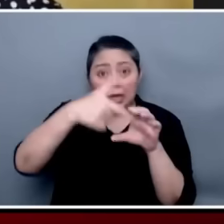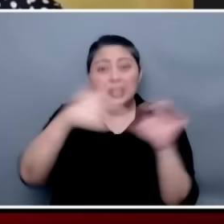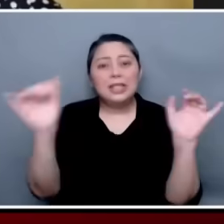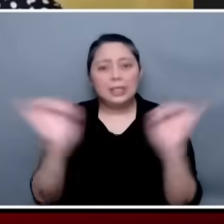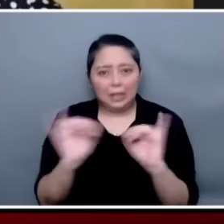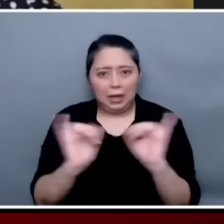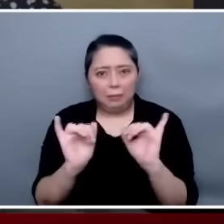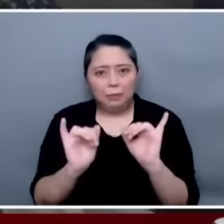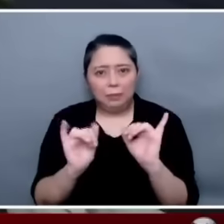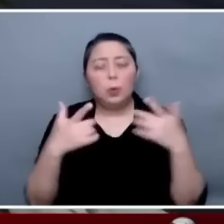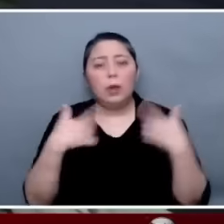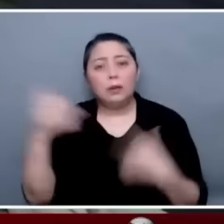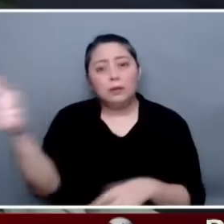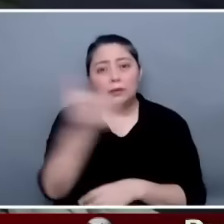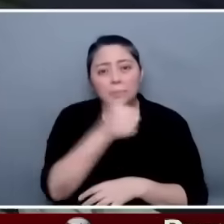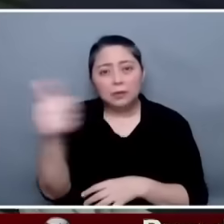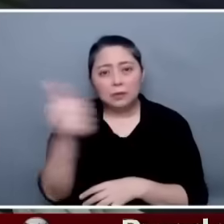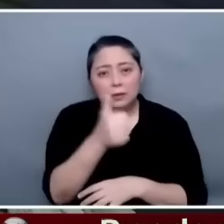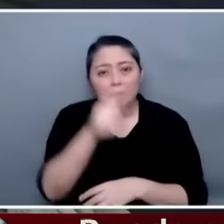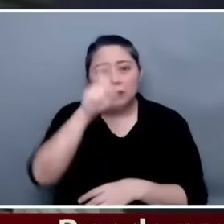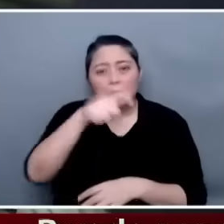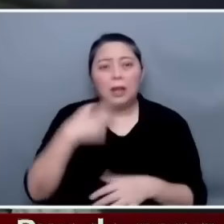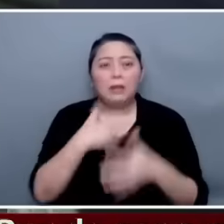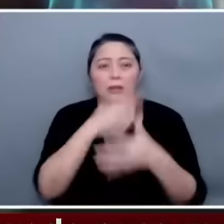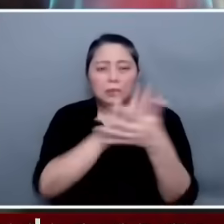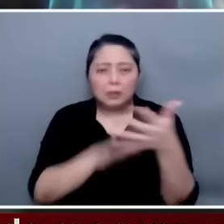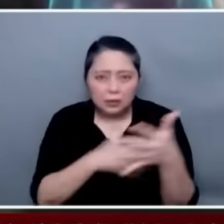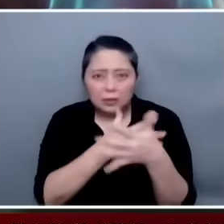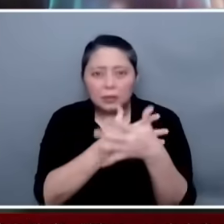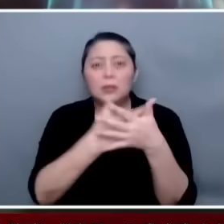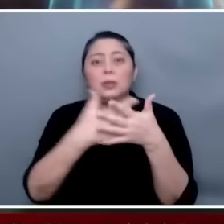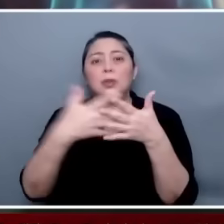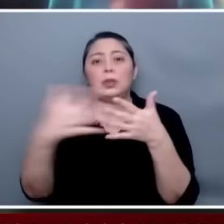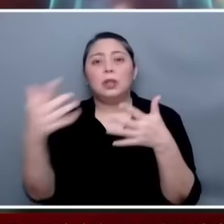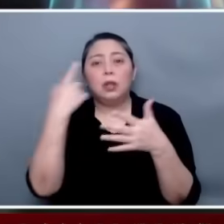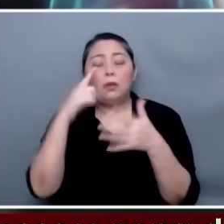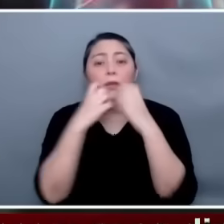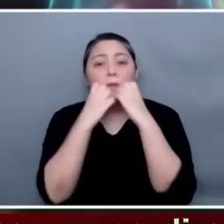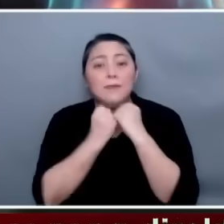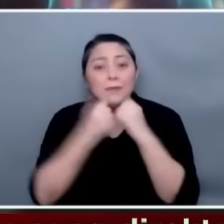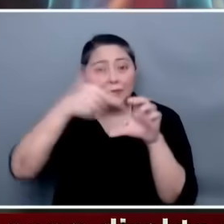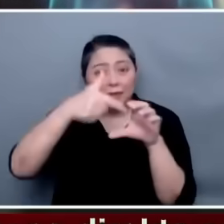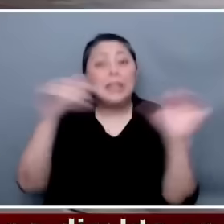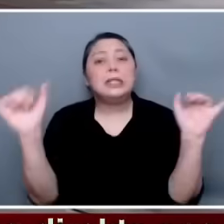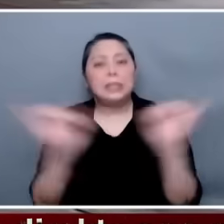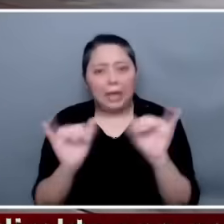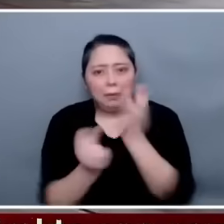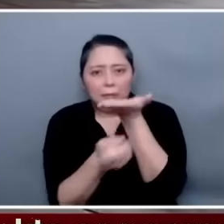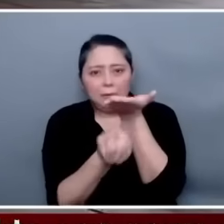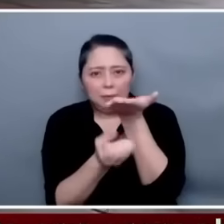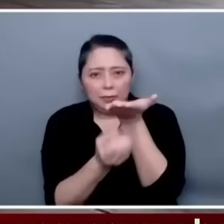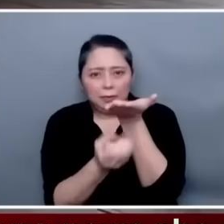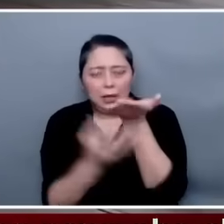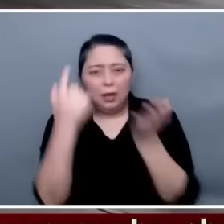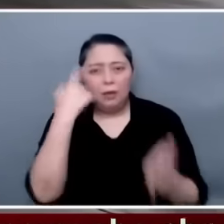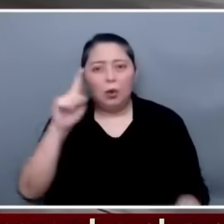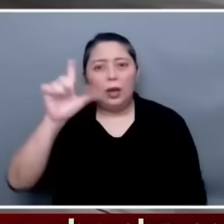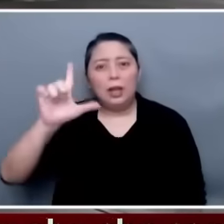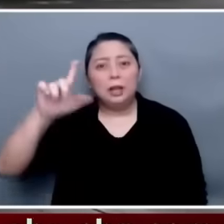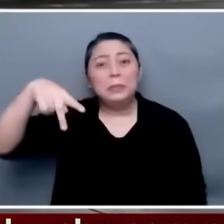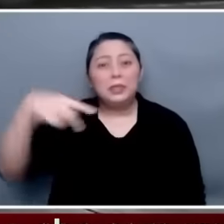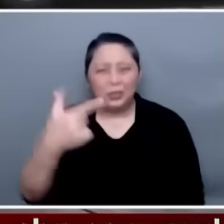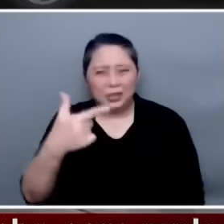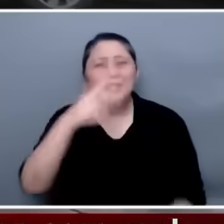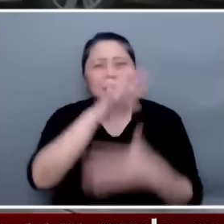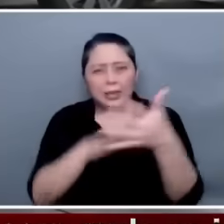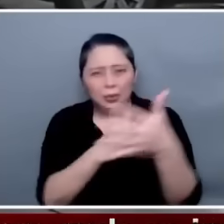liquefied petroleum gas na pagsikapan po natin muna magtipid hanggang patuloy ang pagtaas. Sa wakas,